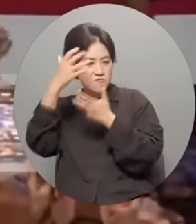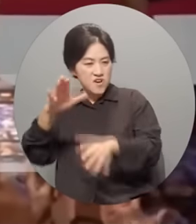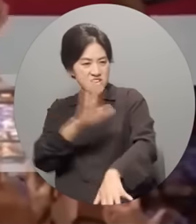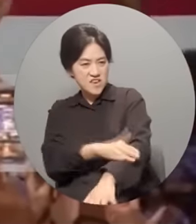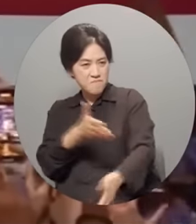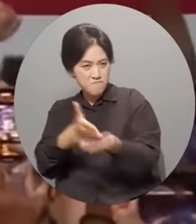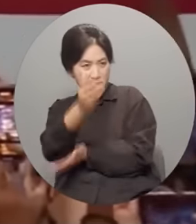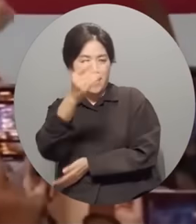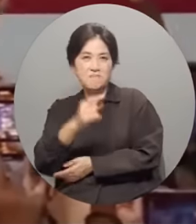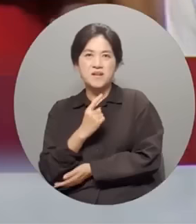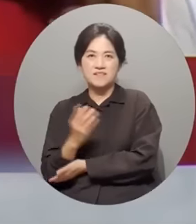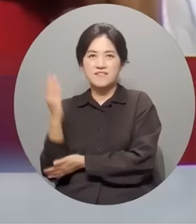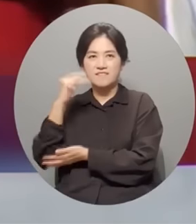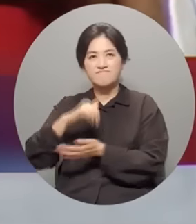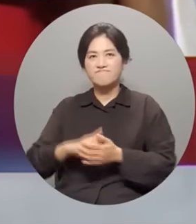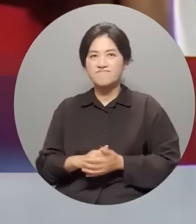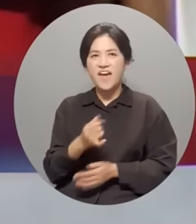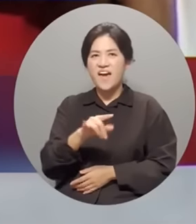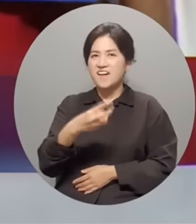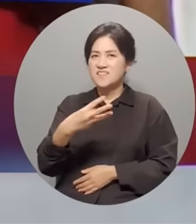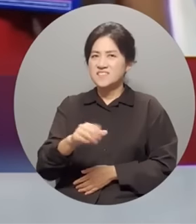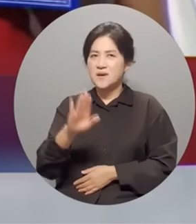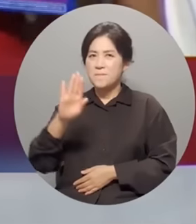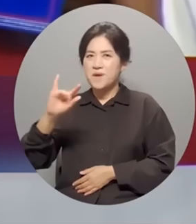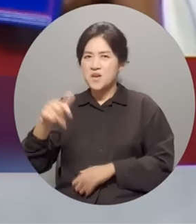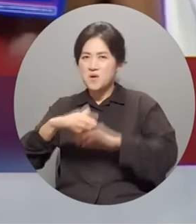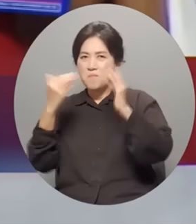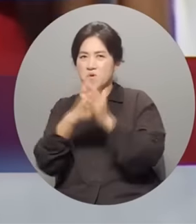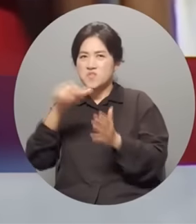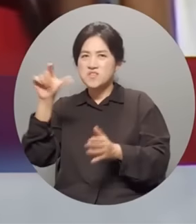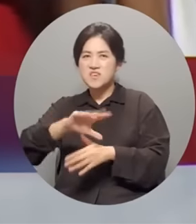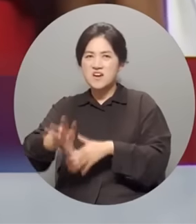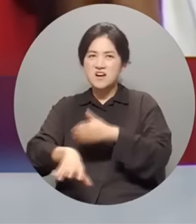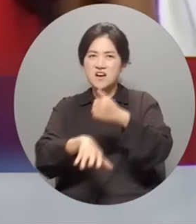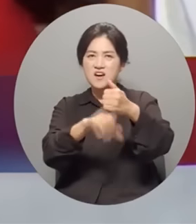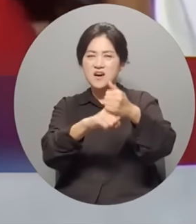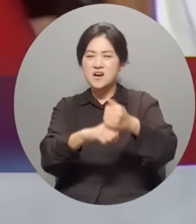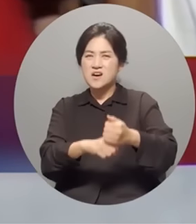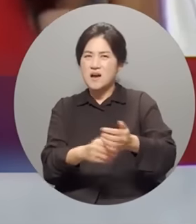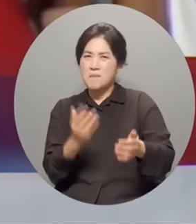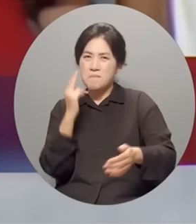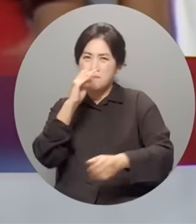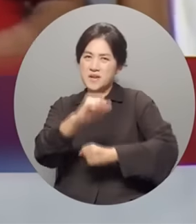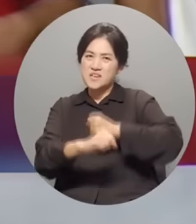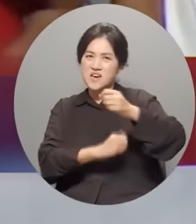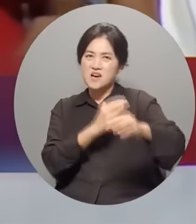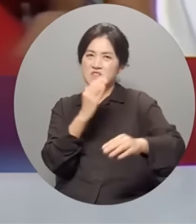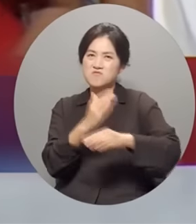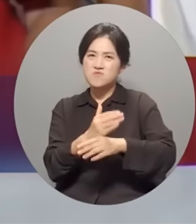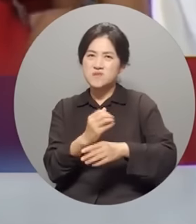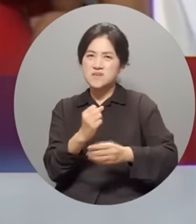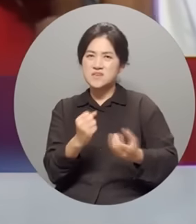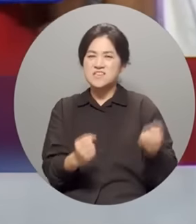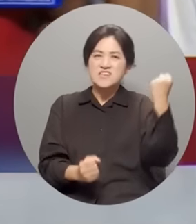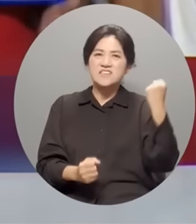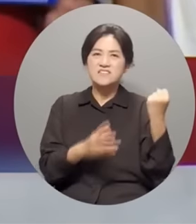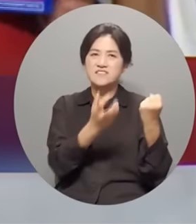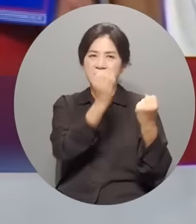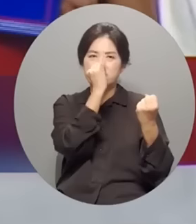좌파라고 규정했습니다. Harris has been the ultra-liberal driving force behind every single Biden